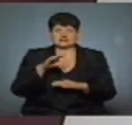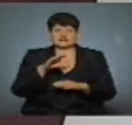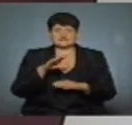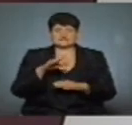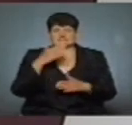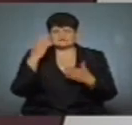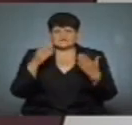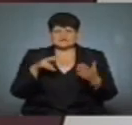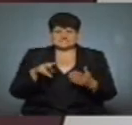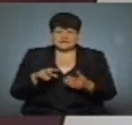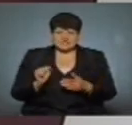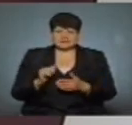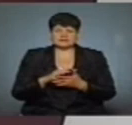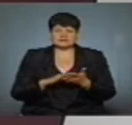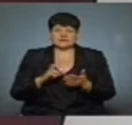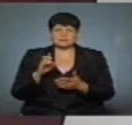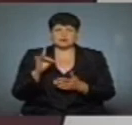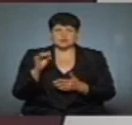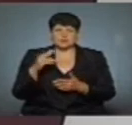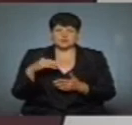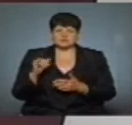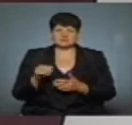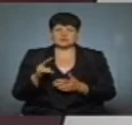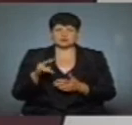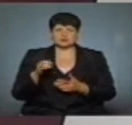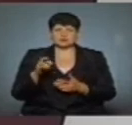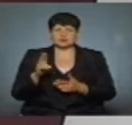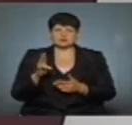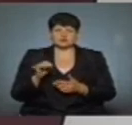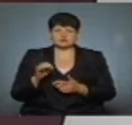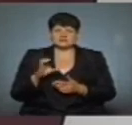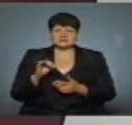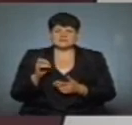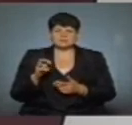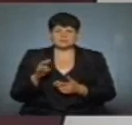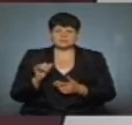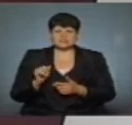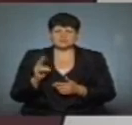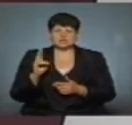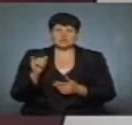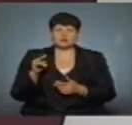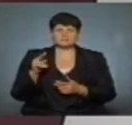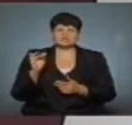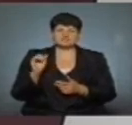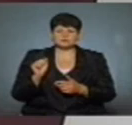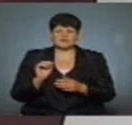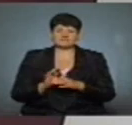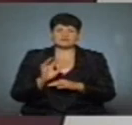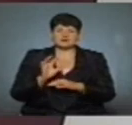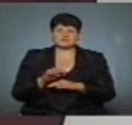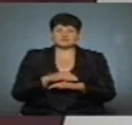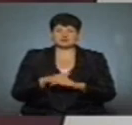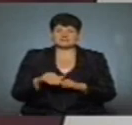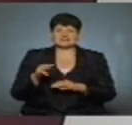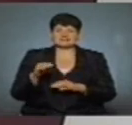соціальної політики, далі на Бродівську, Лук'яновича, Текстильну, Симоненка, Київську, Корольова і Купчинського. Відправлення на вулиці